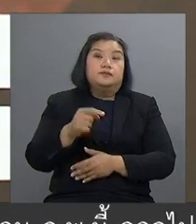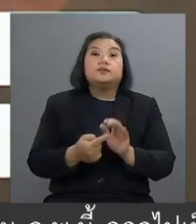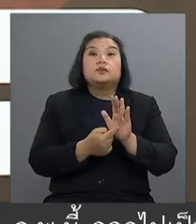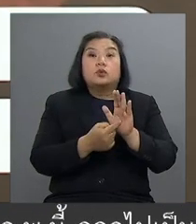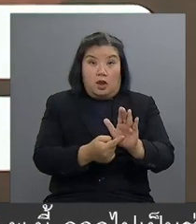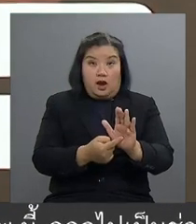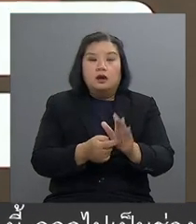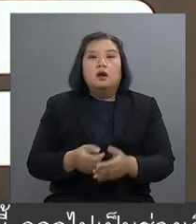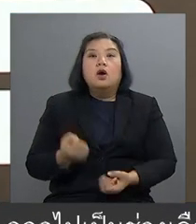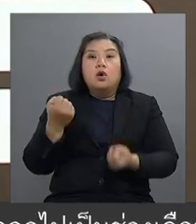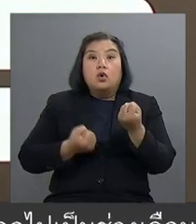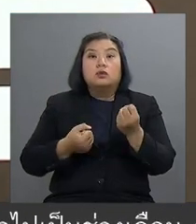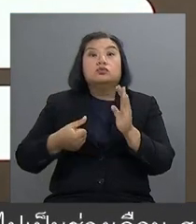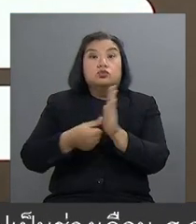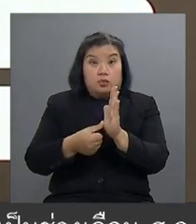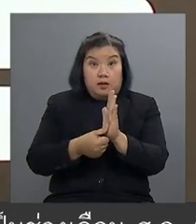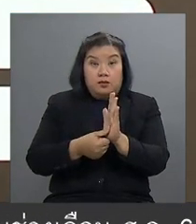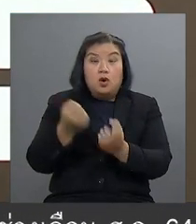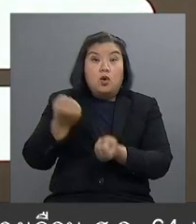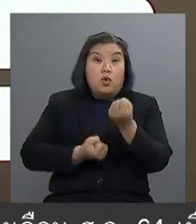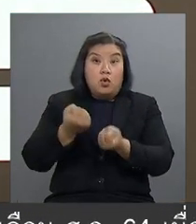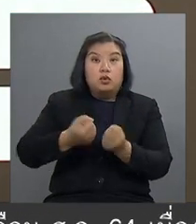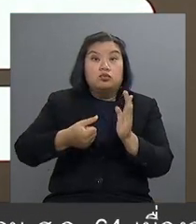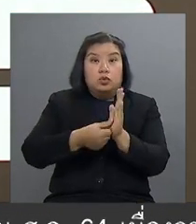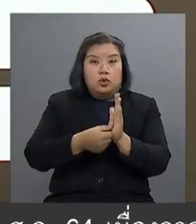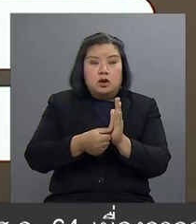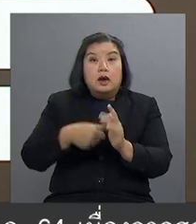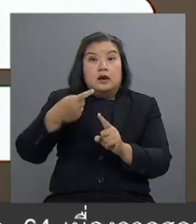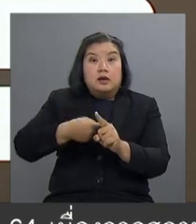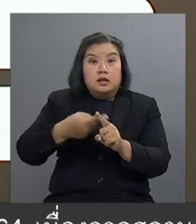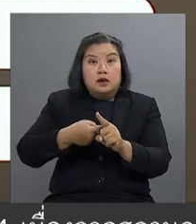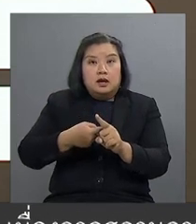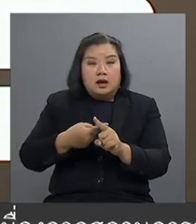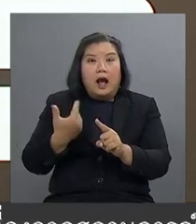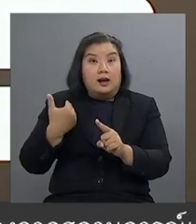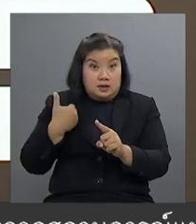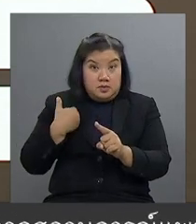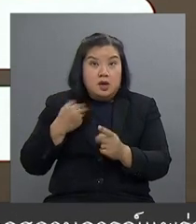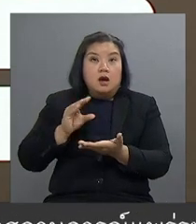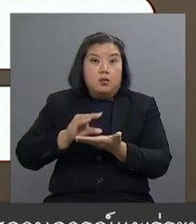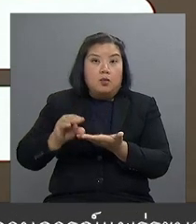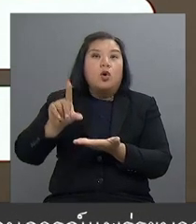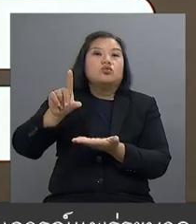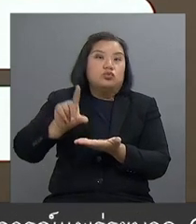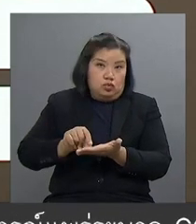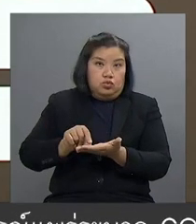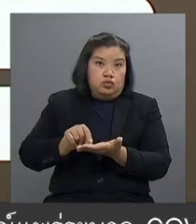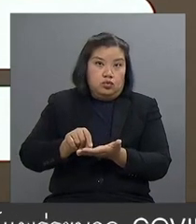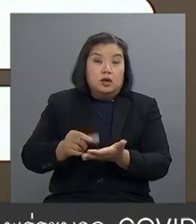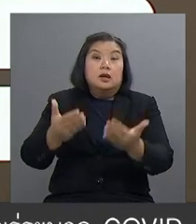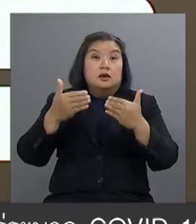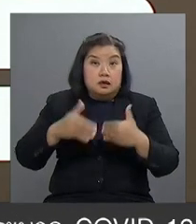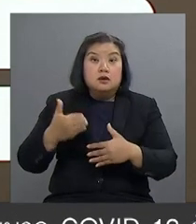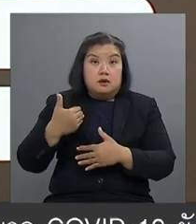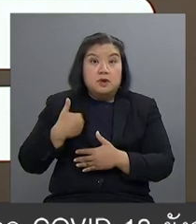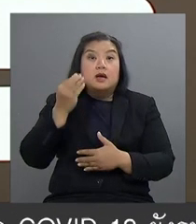รถนะคะดอกเบี้ยแพงๆก็อาจจะลดค่างวดลงได้ก็ทำให้คุณผู้ชมจ่ายได้ง่ายขึ้นหรือสินเชื่อบ้านนะ